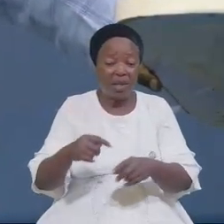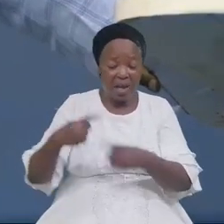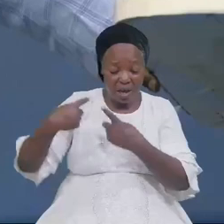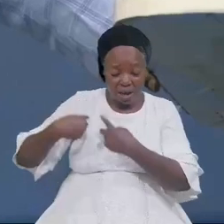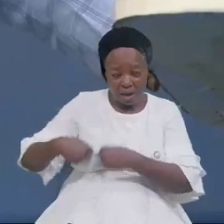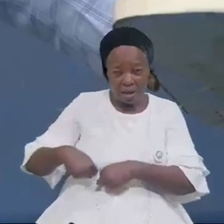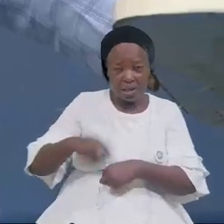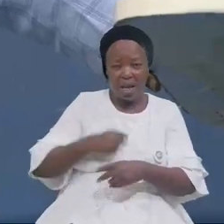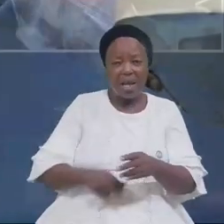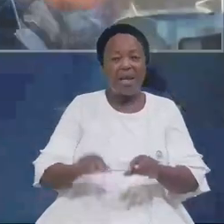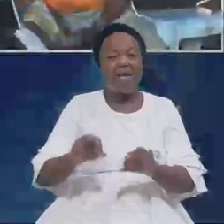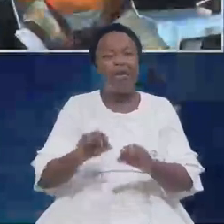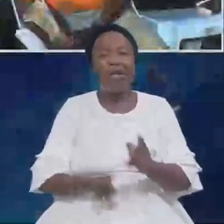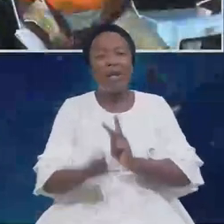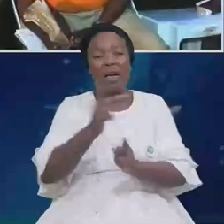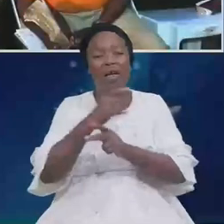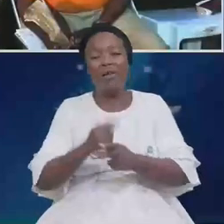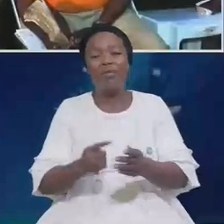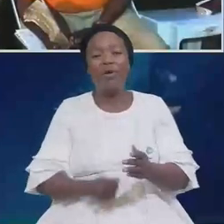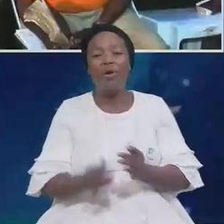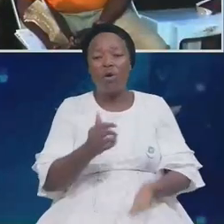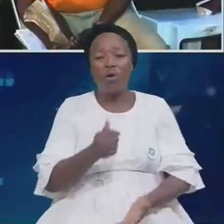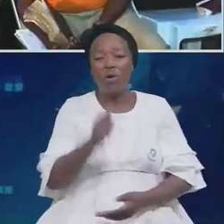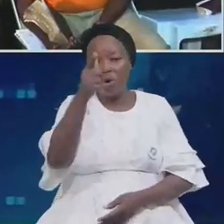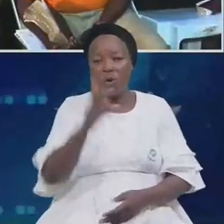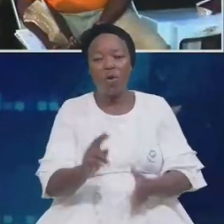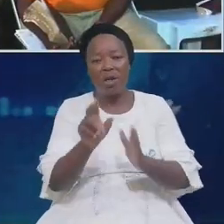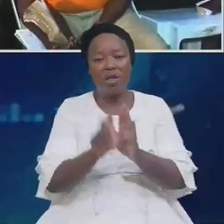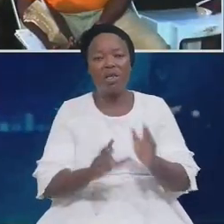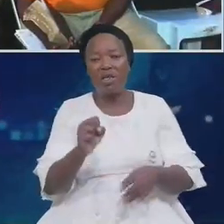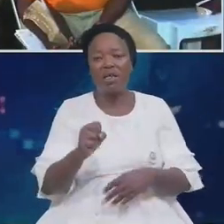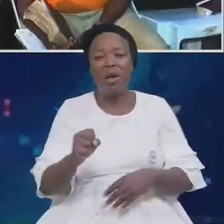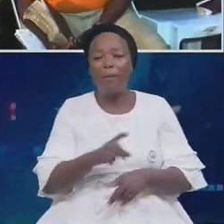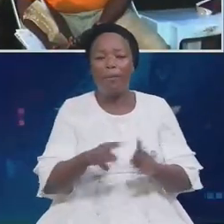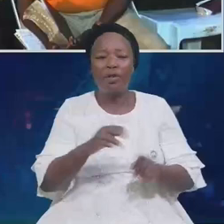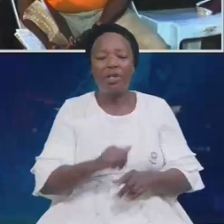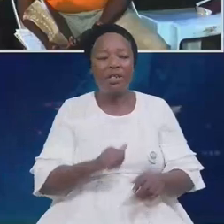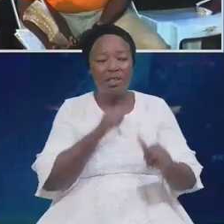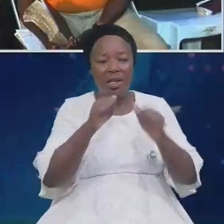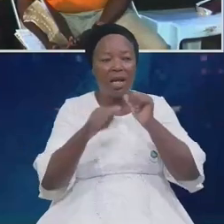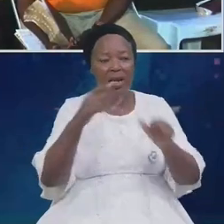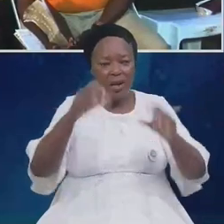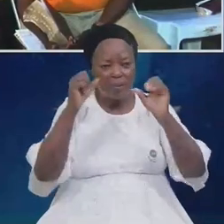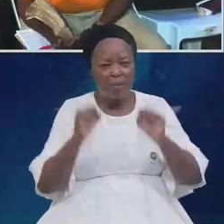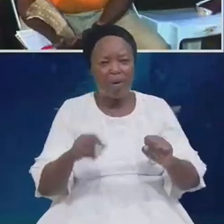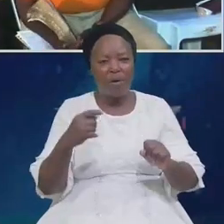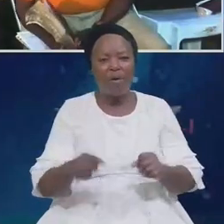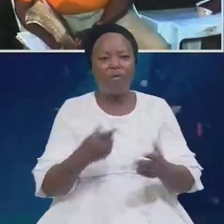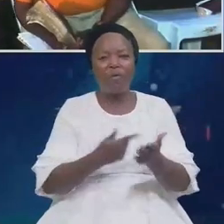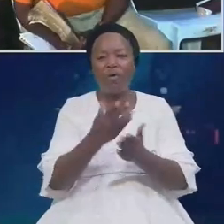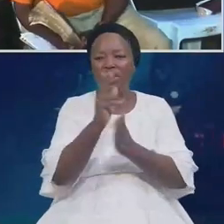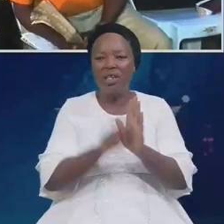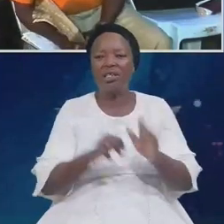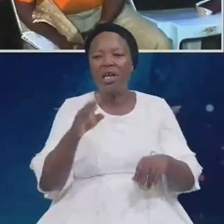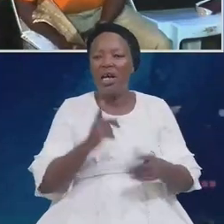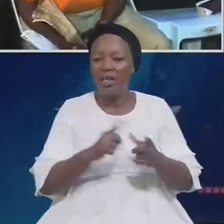mais elle a une apparence de, et ayant l'apparence de la piété, mais elle renie la puissance de